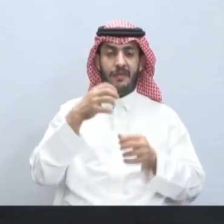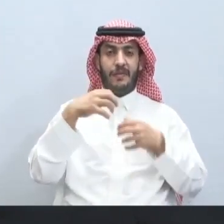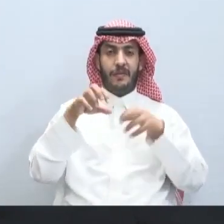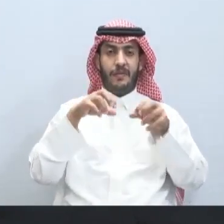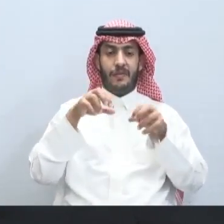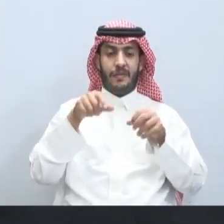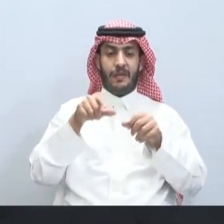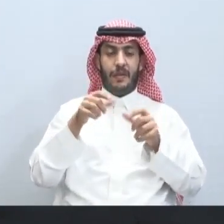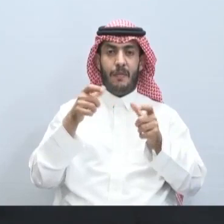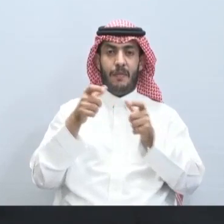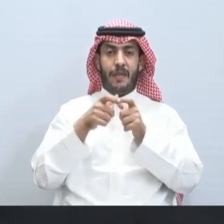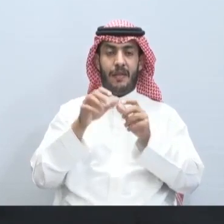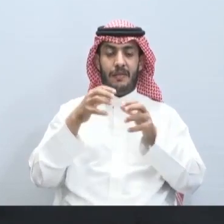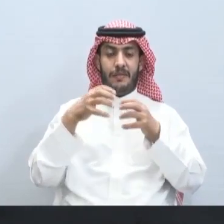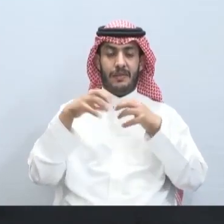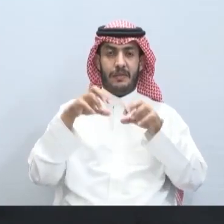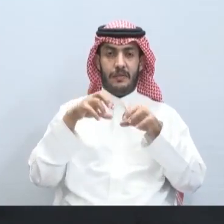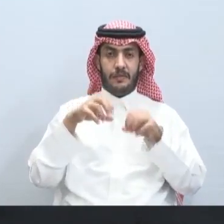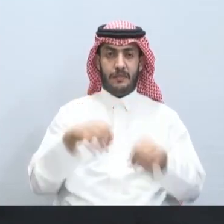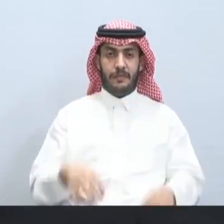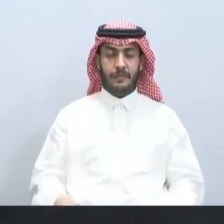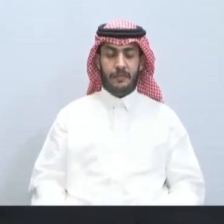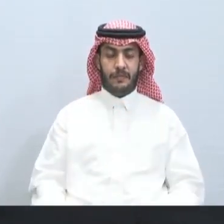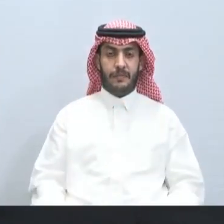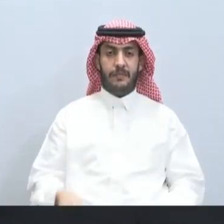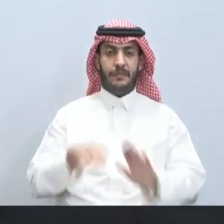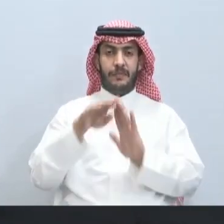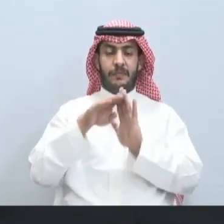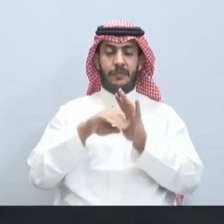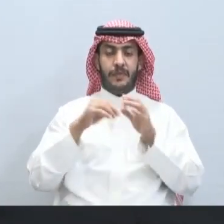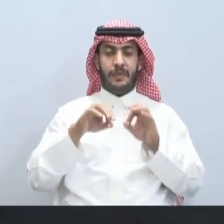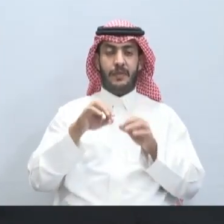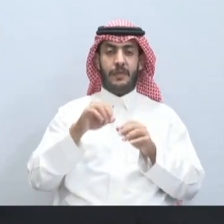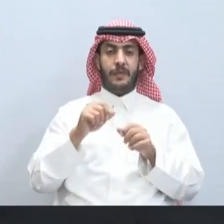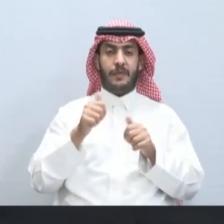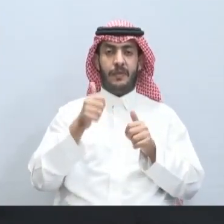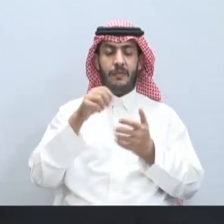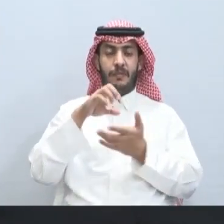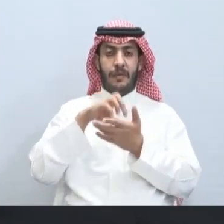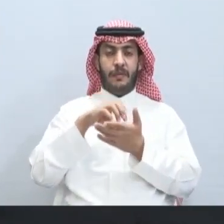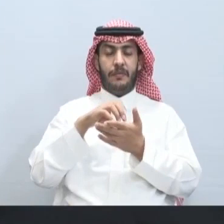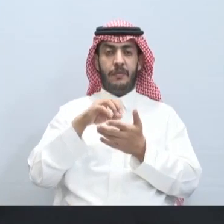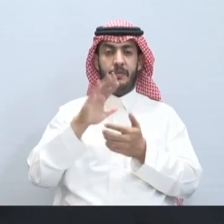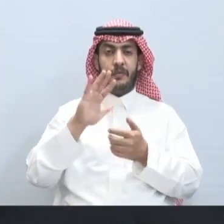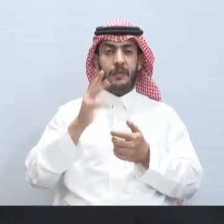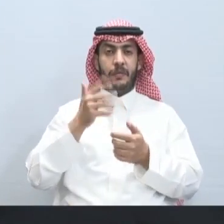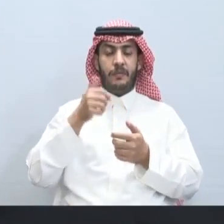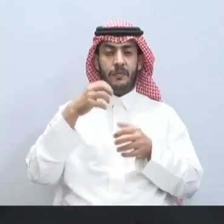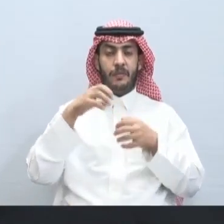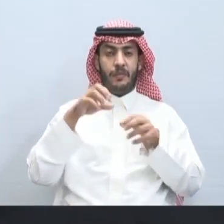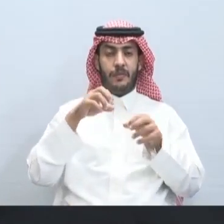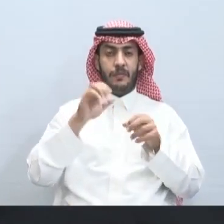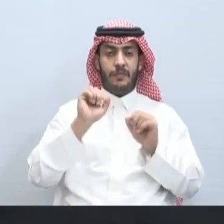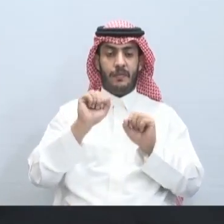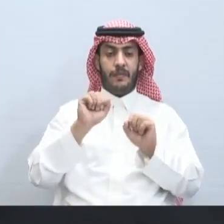ه او هذه المنطقه الى احياء او مثلا شرائح بناء على المواقع الجغرافيه او اقسم مثلا